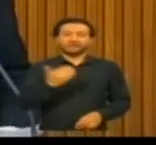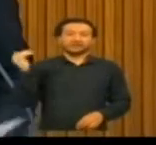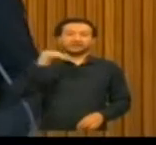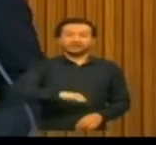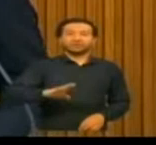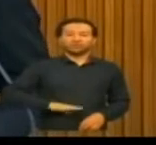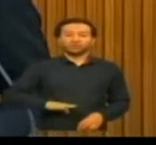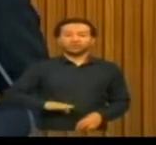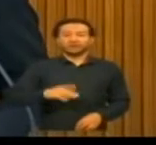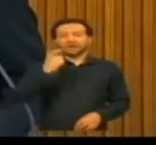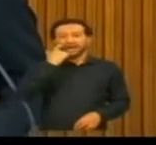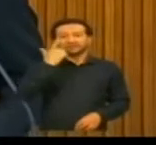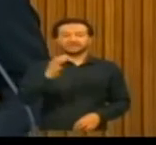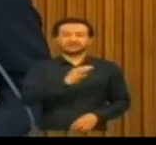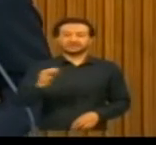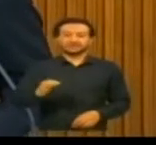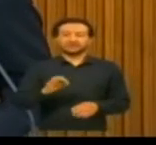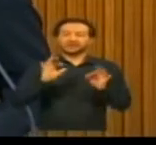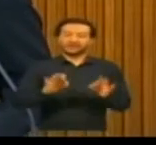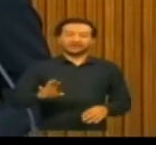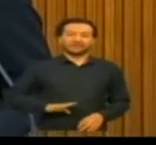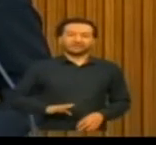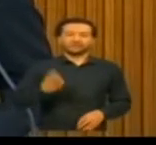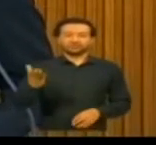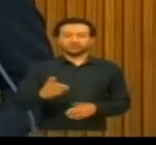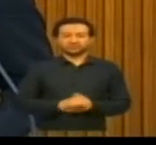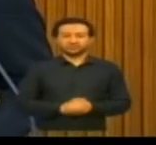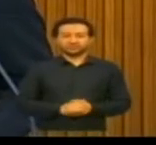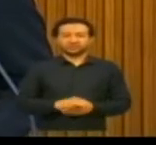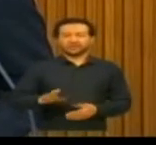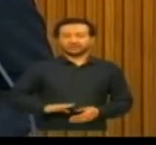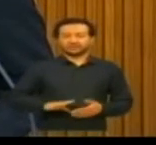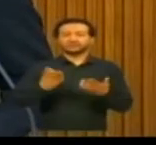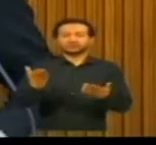oğlun hayırsızın. Evet, evlat budur. Evlat budur.